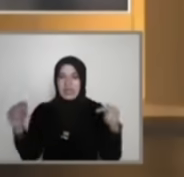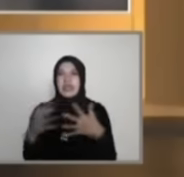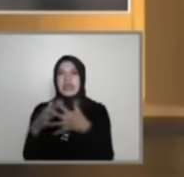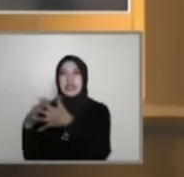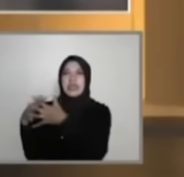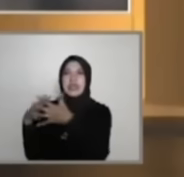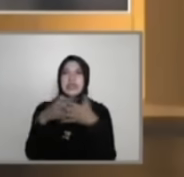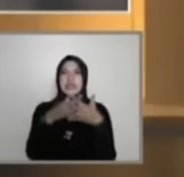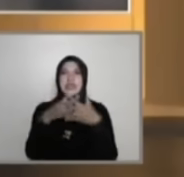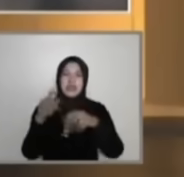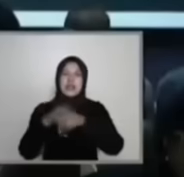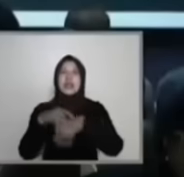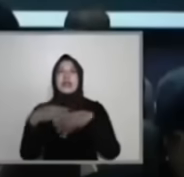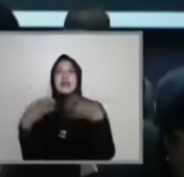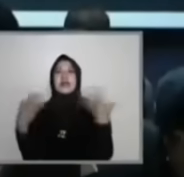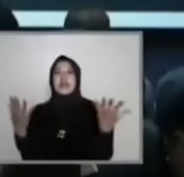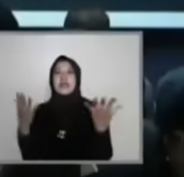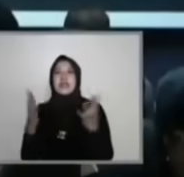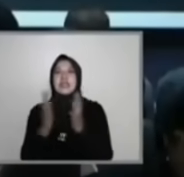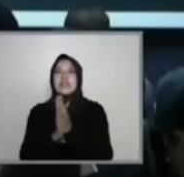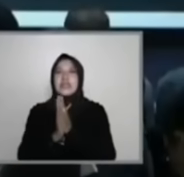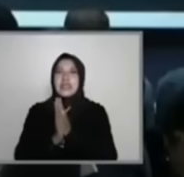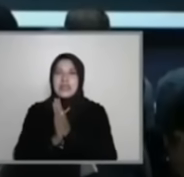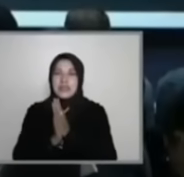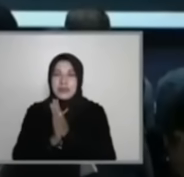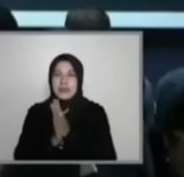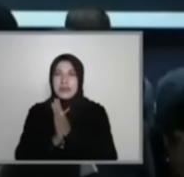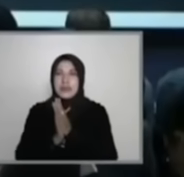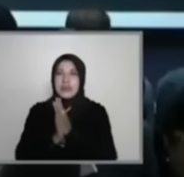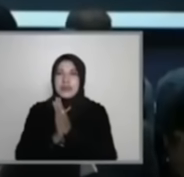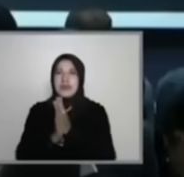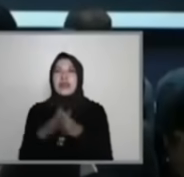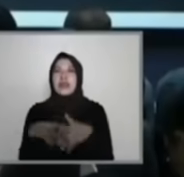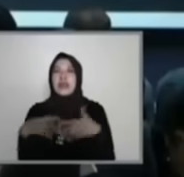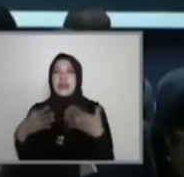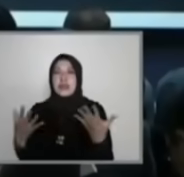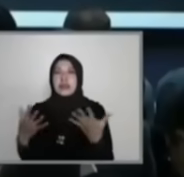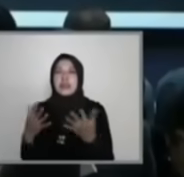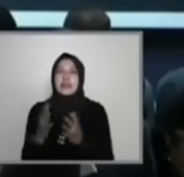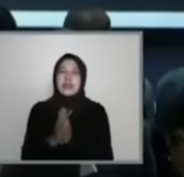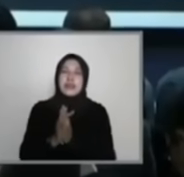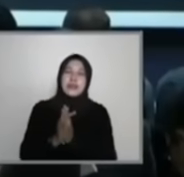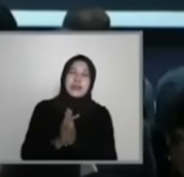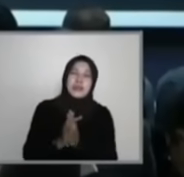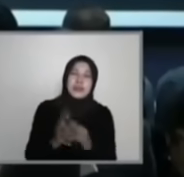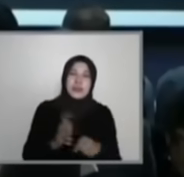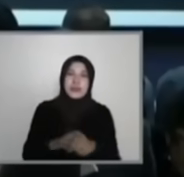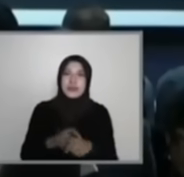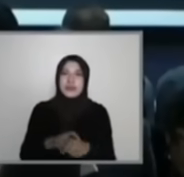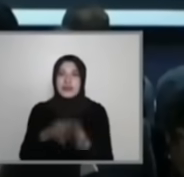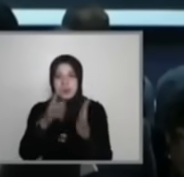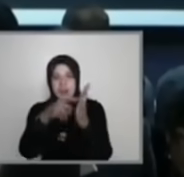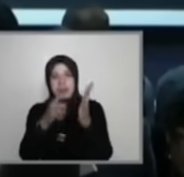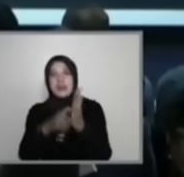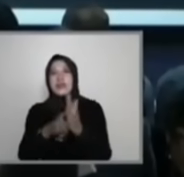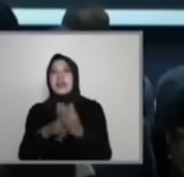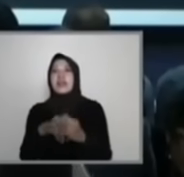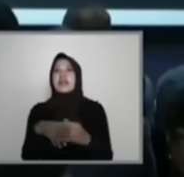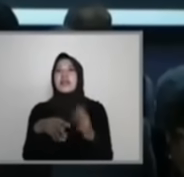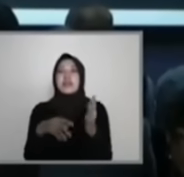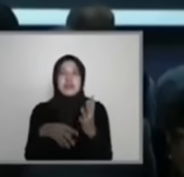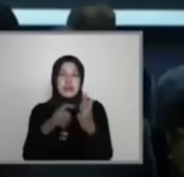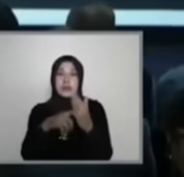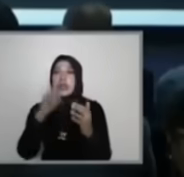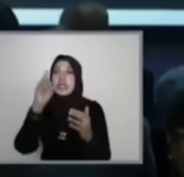mereka waktu habis, terima kasih. Ini waktu habis, berikutnya pasangan calon nomor urut 1, waktu habis. Berikutnya pasangan calon nomor urut 1 menanggapi